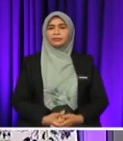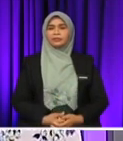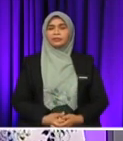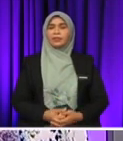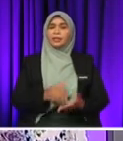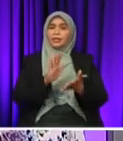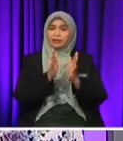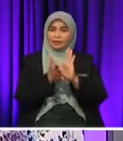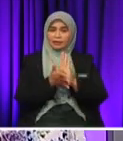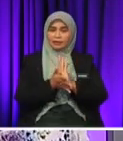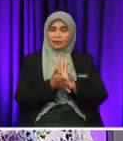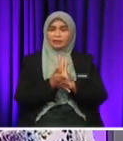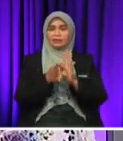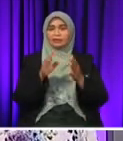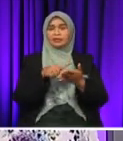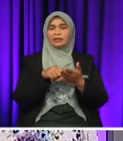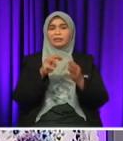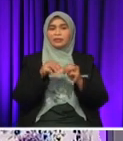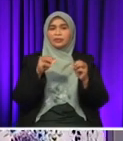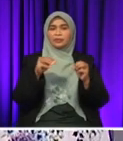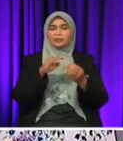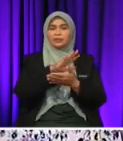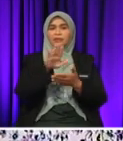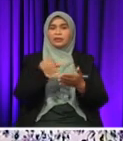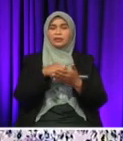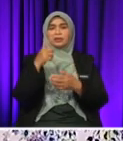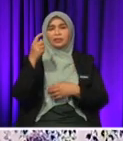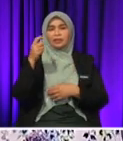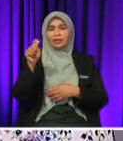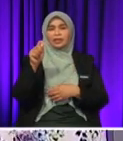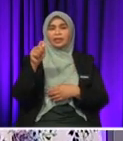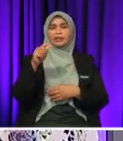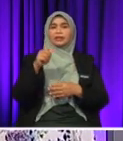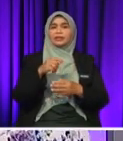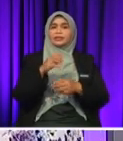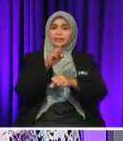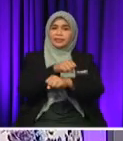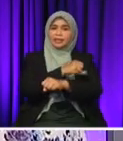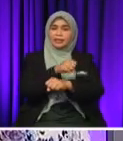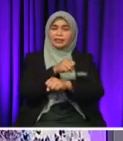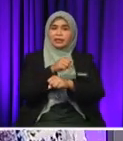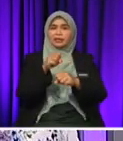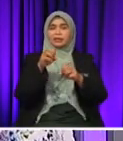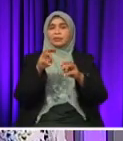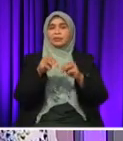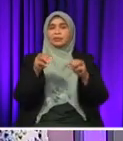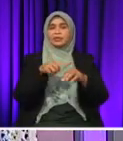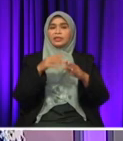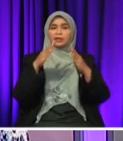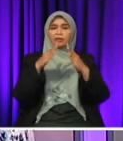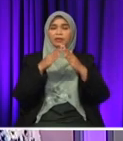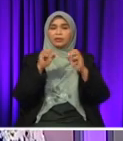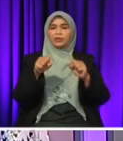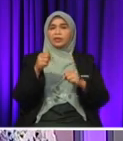jadi inilah murid-murid semua adalah teks sajak pada glaukoma ke Ahmad murid-murid di rumah boleh buka buku